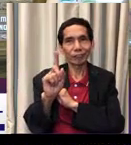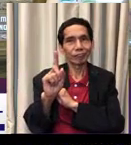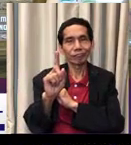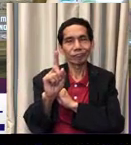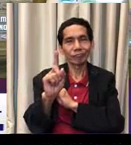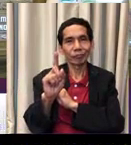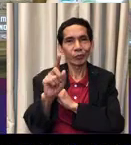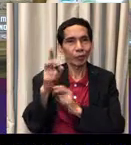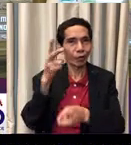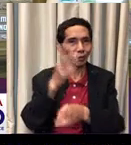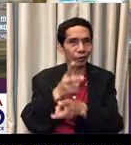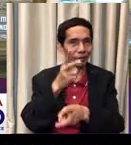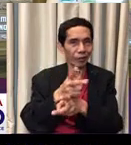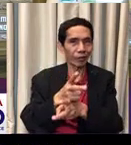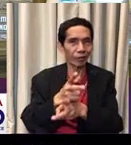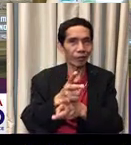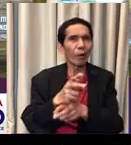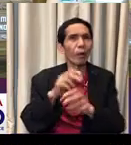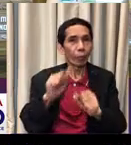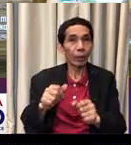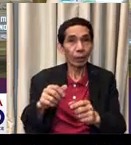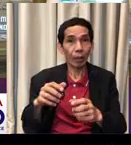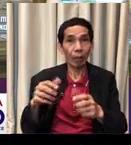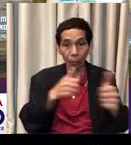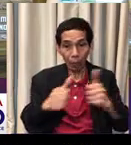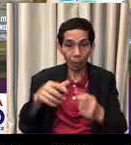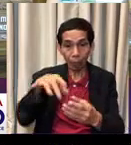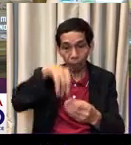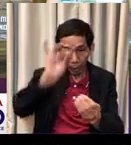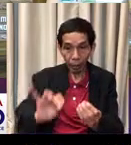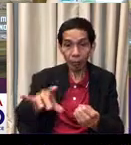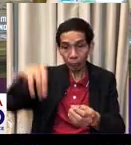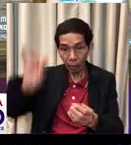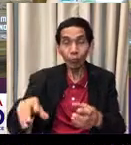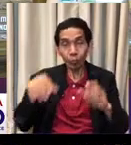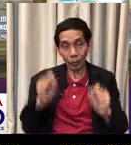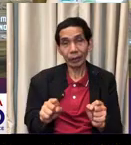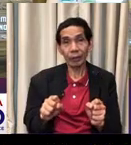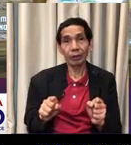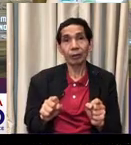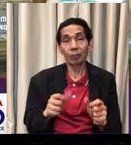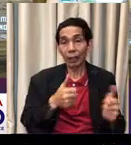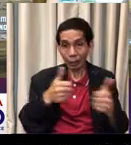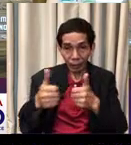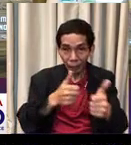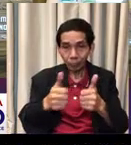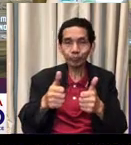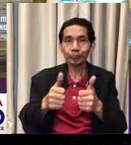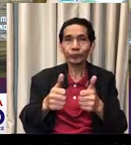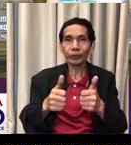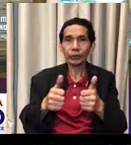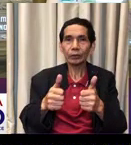O, kaya mag-ingat lang. O, pero pwede maglaro ng baraha. O.